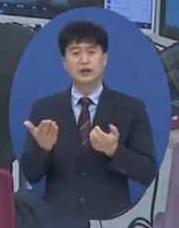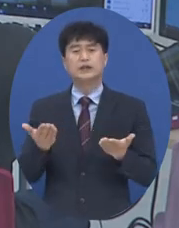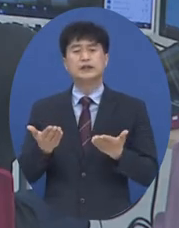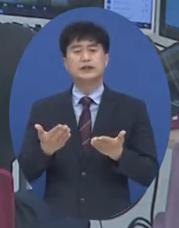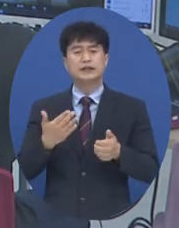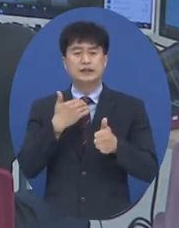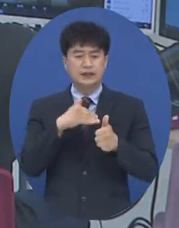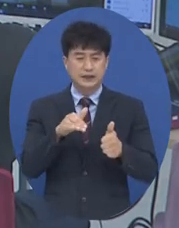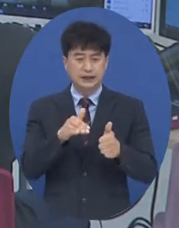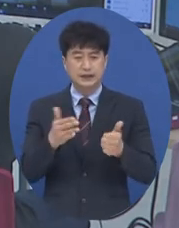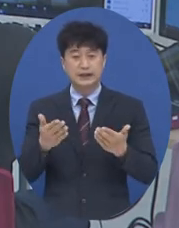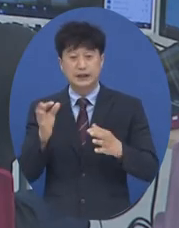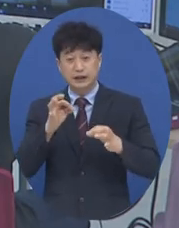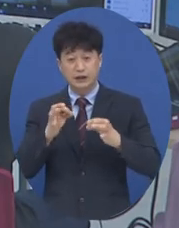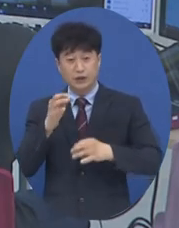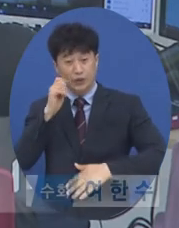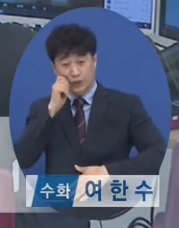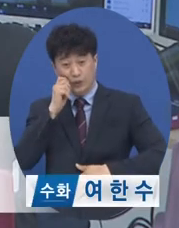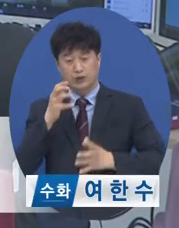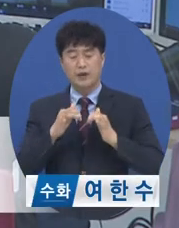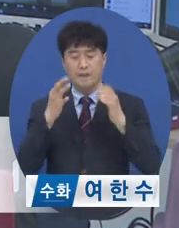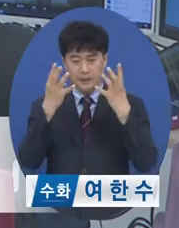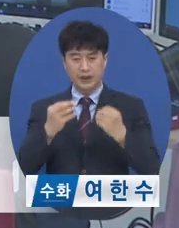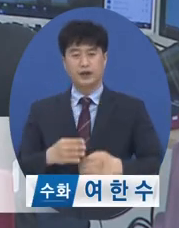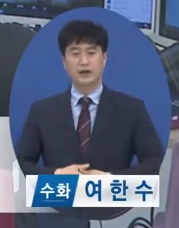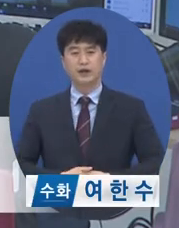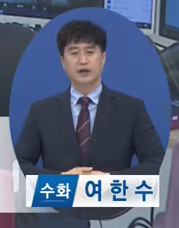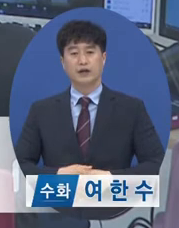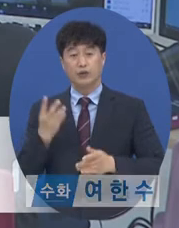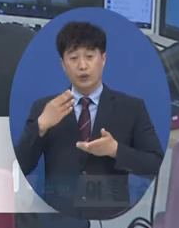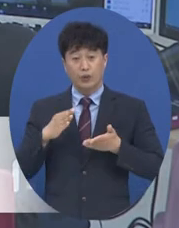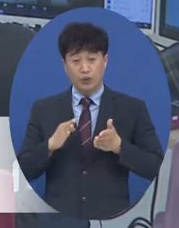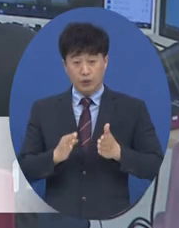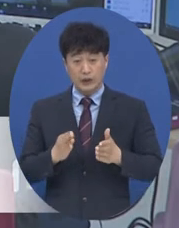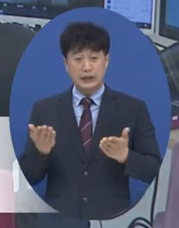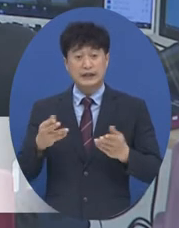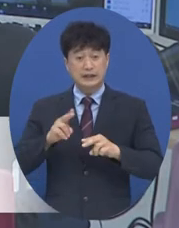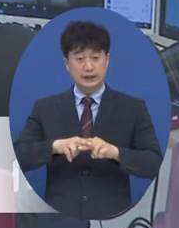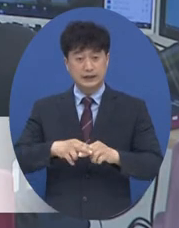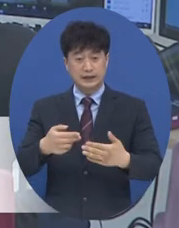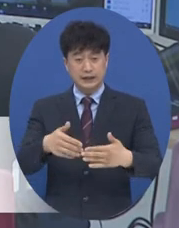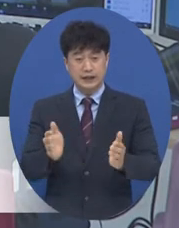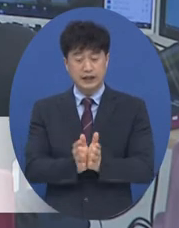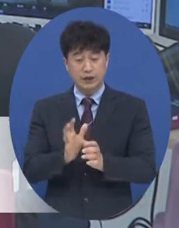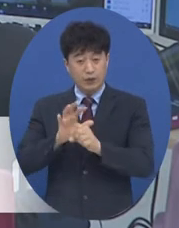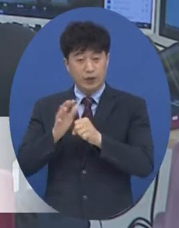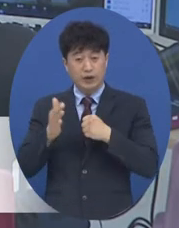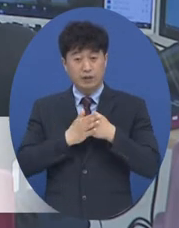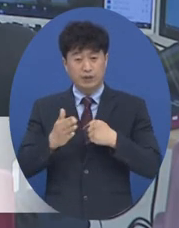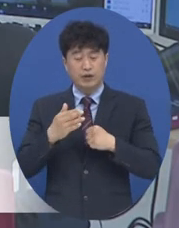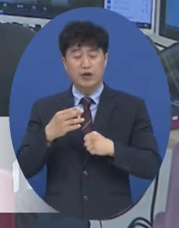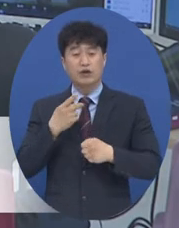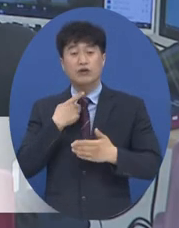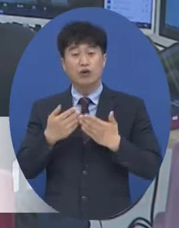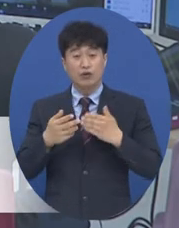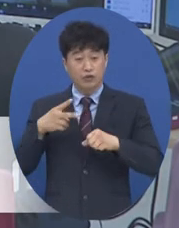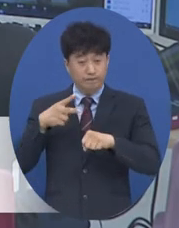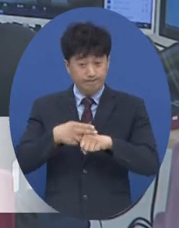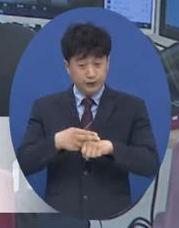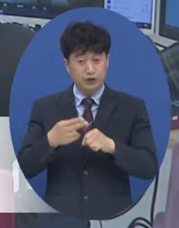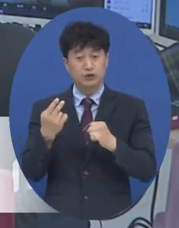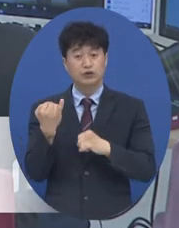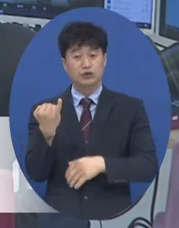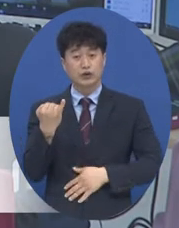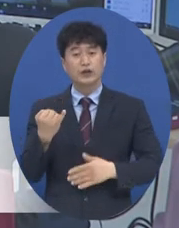코로나19 여파로 일자리를 잃거나 구직에 어려움을 겪는 분들이 많은데요. 경기도 일자리재단이 코로나로 인해 경력 공백을 갖게